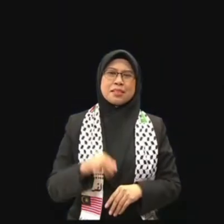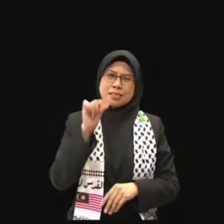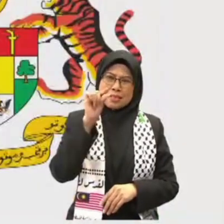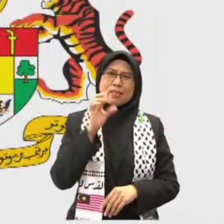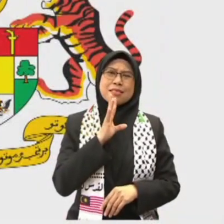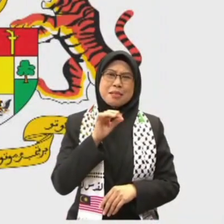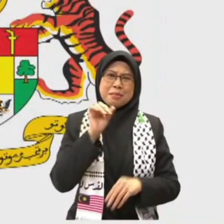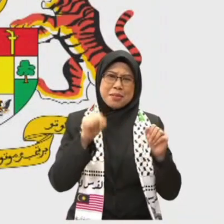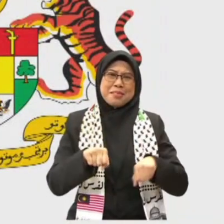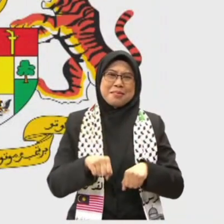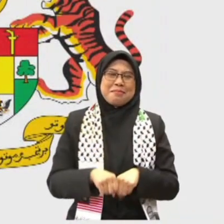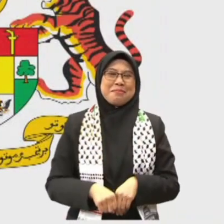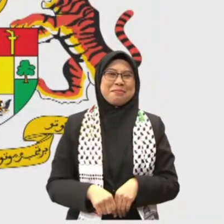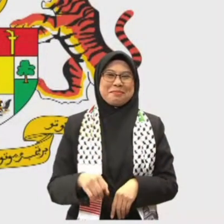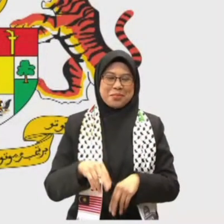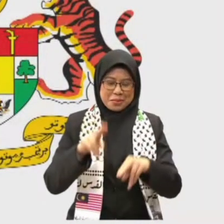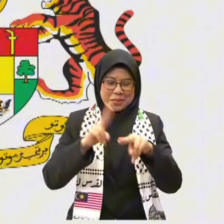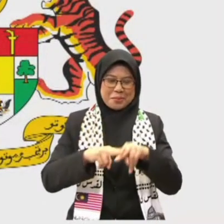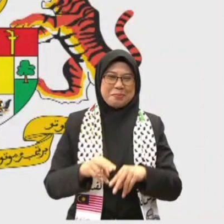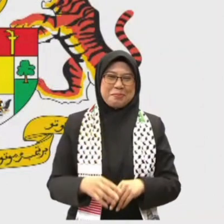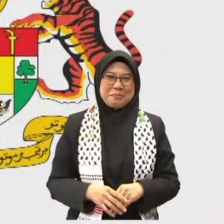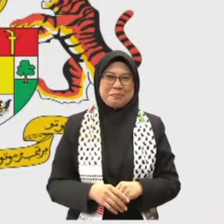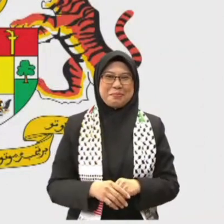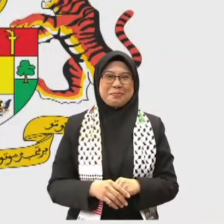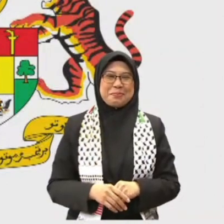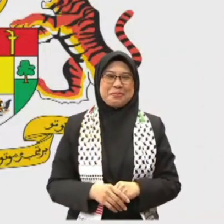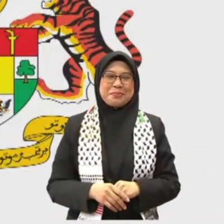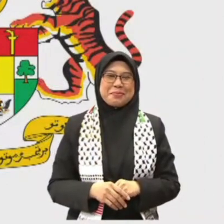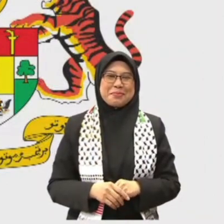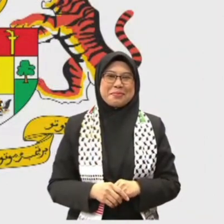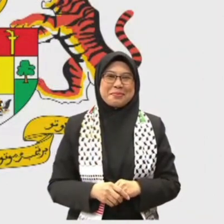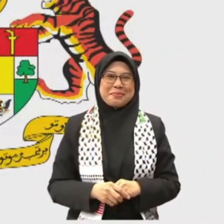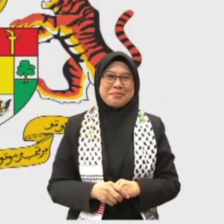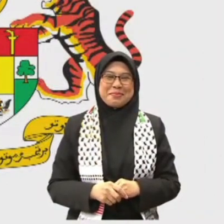Tak boleh duduk. Duduk. Duduk. Okey. Gerik. Terima kasih.